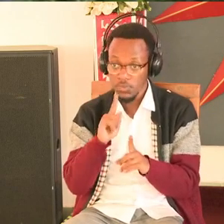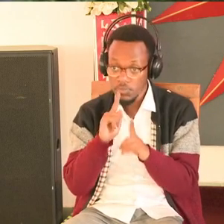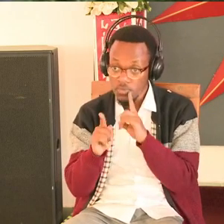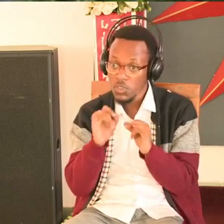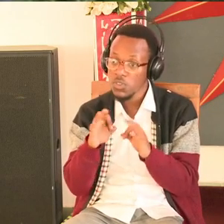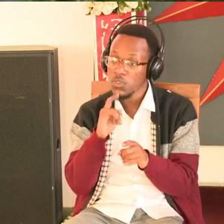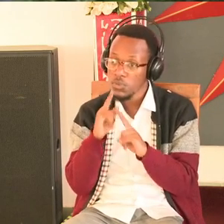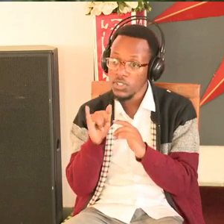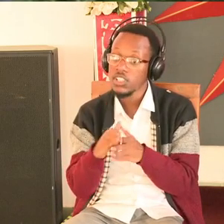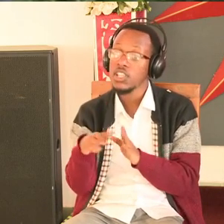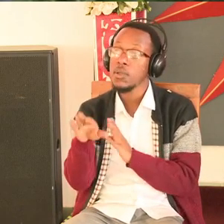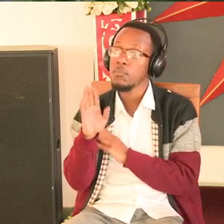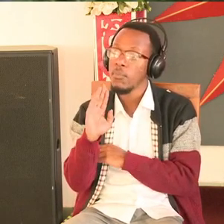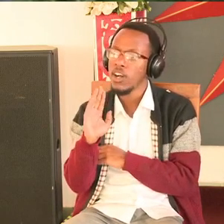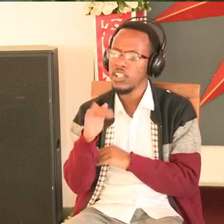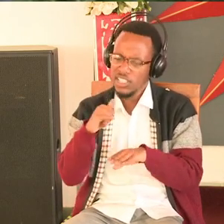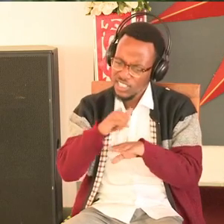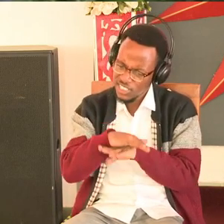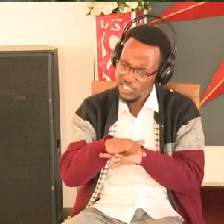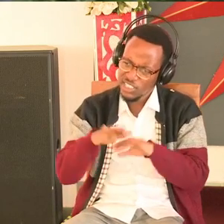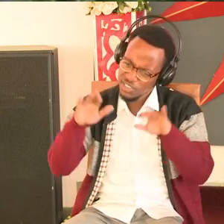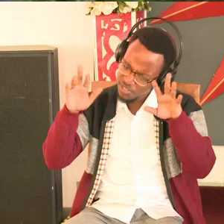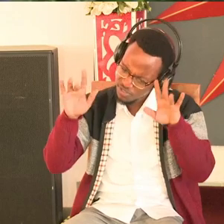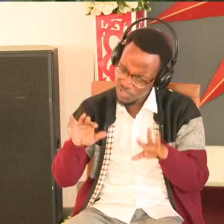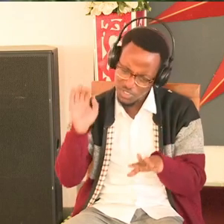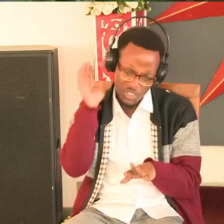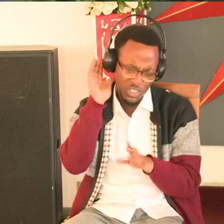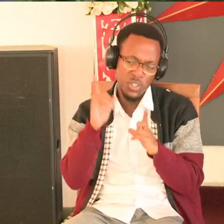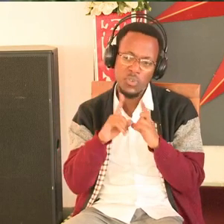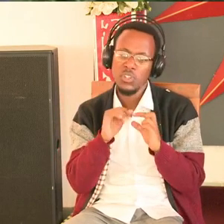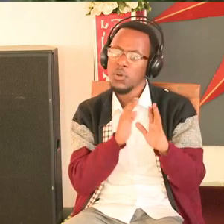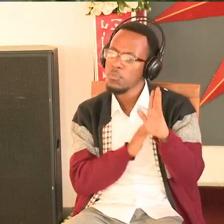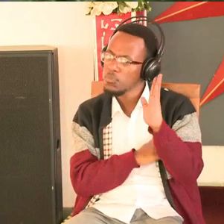Imana izateza inzara yo kumva ayo magambo ye